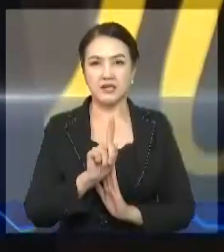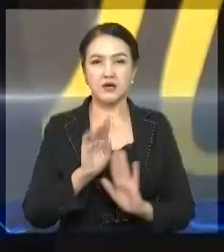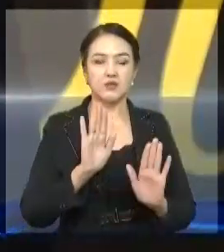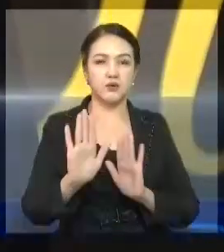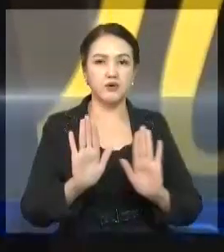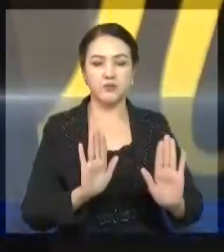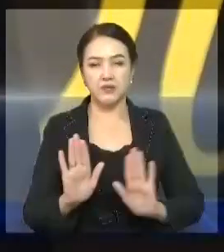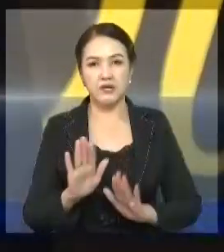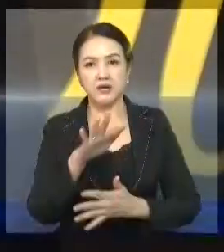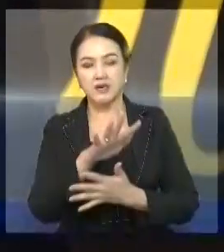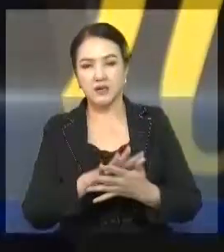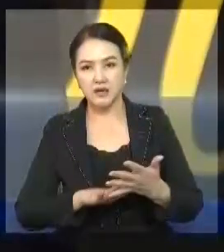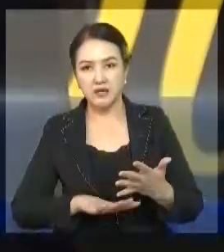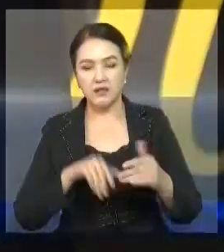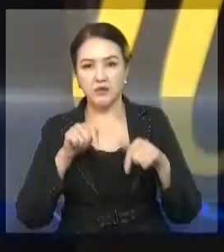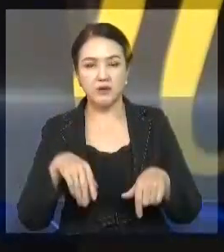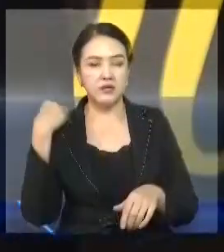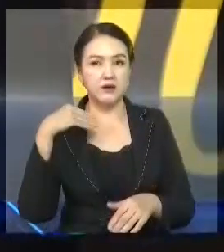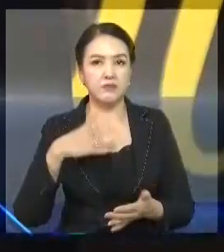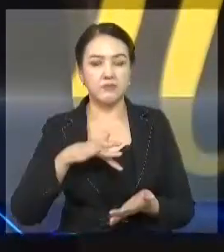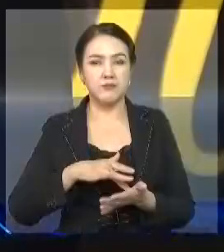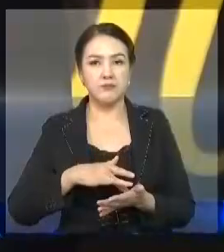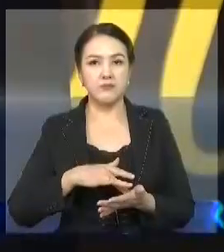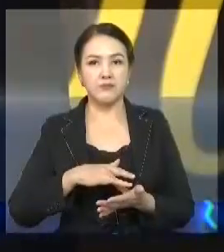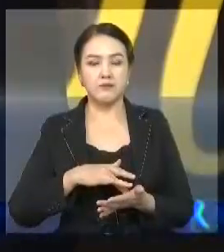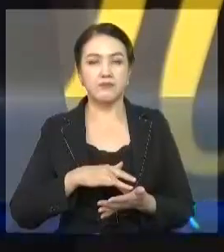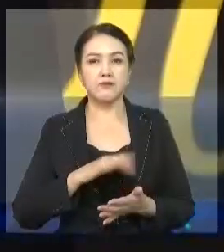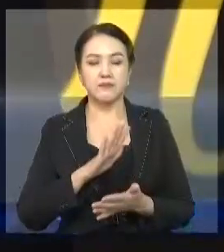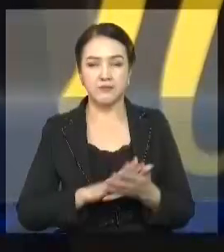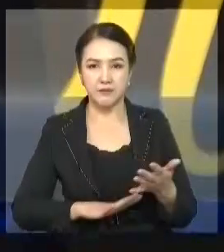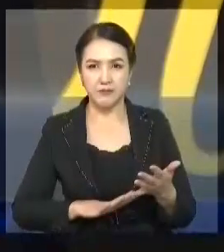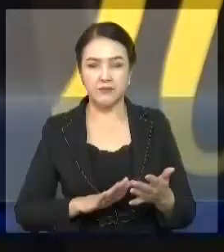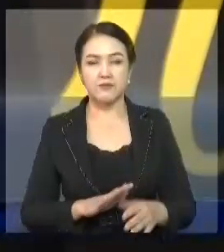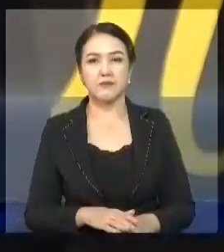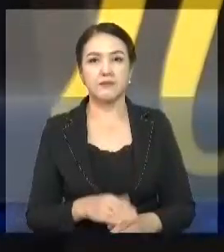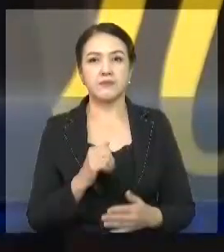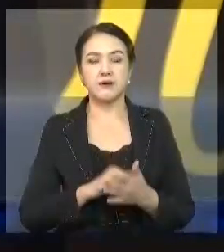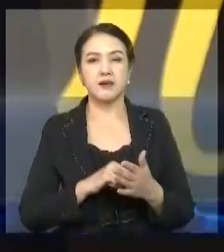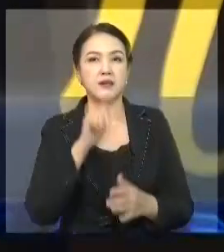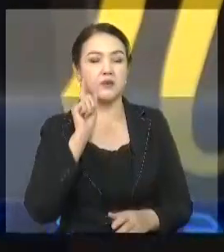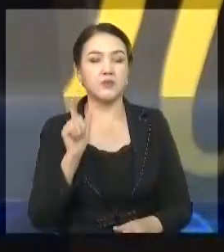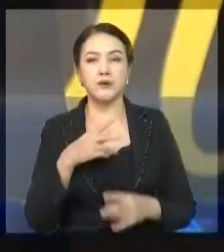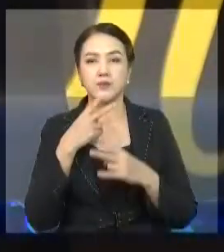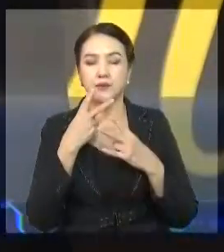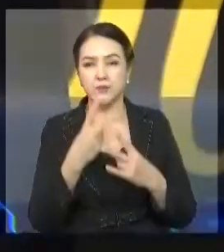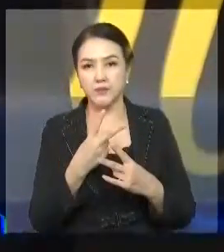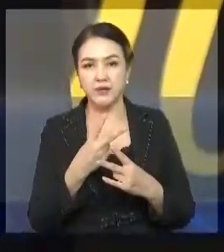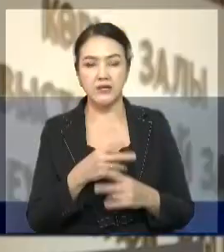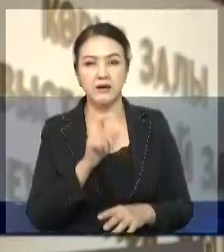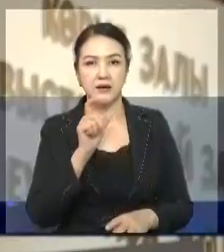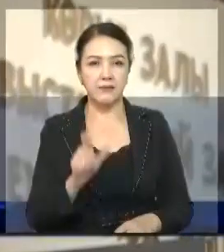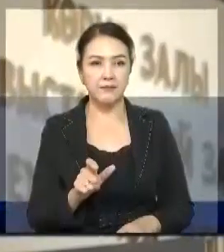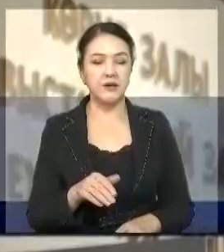көрмені жалғасын осы Ақтөбе қаласында жалғастырамыз. Себебі жастарға үлгі болатындай